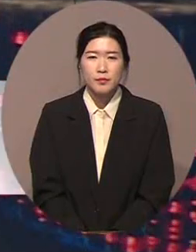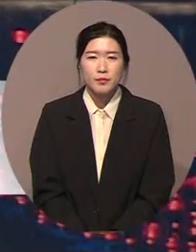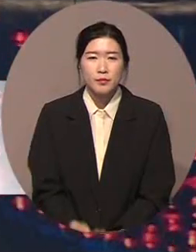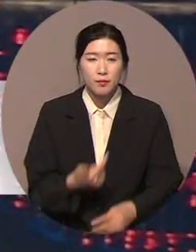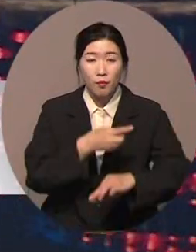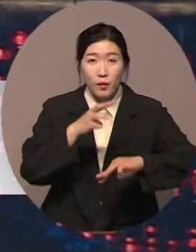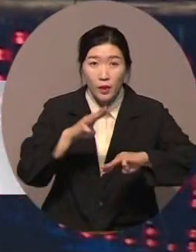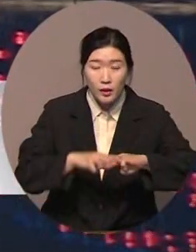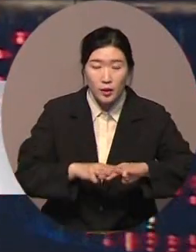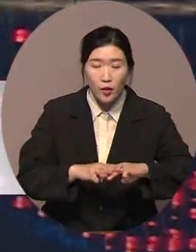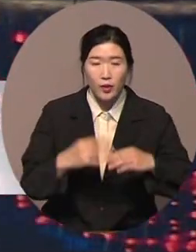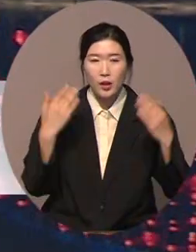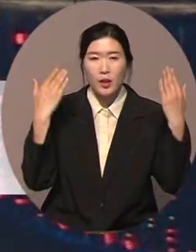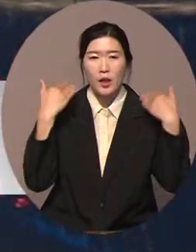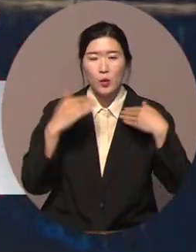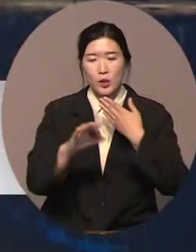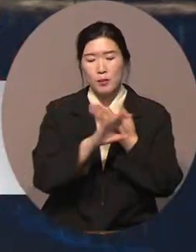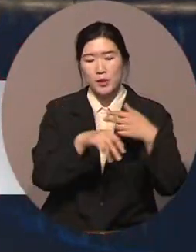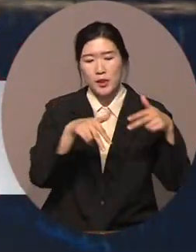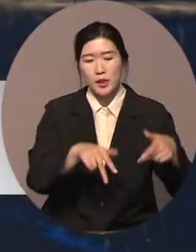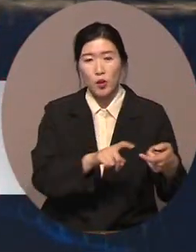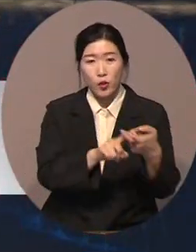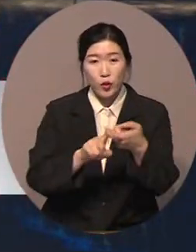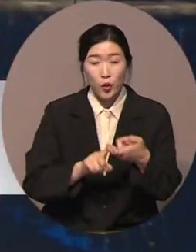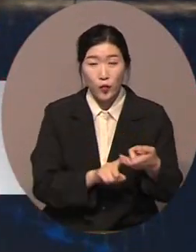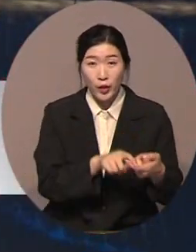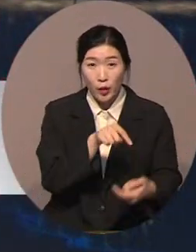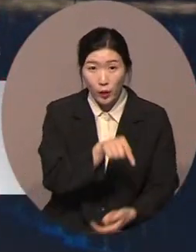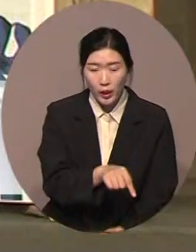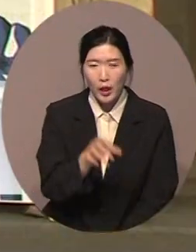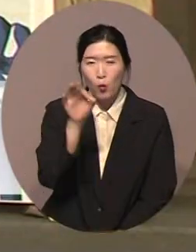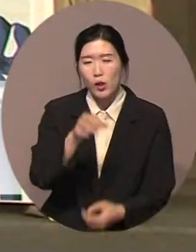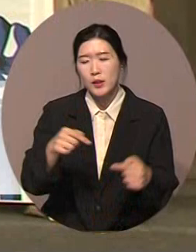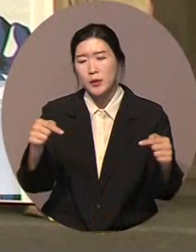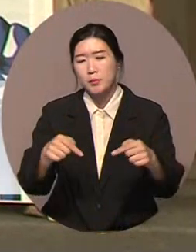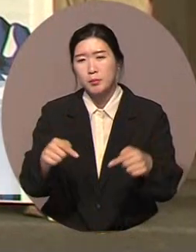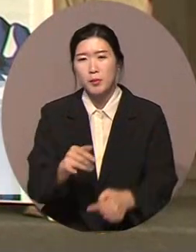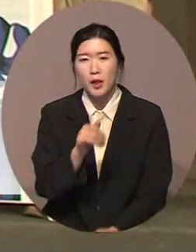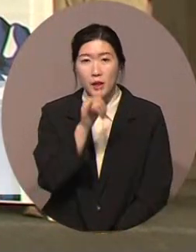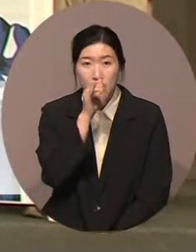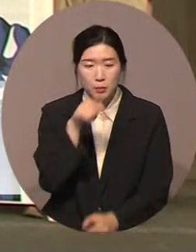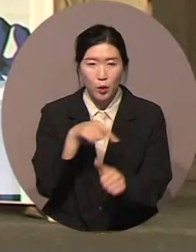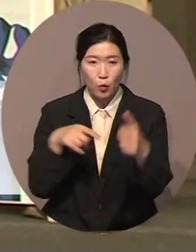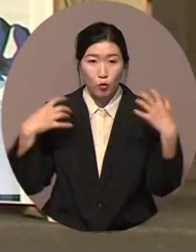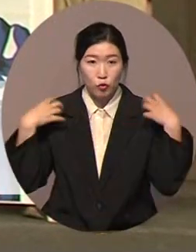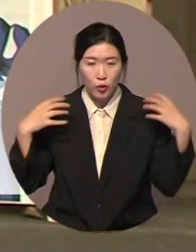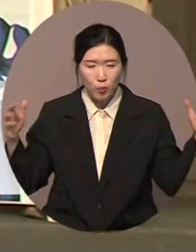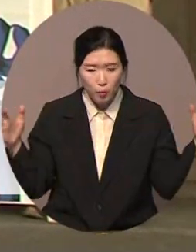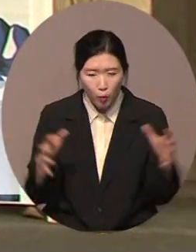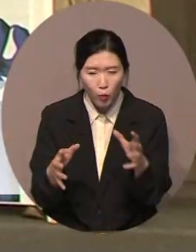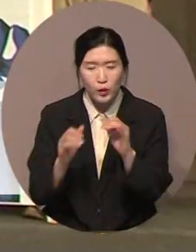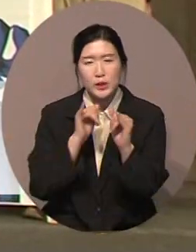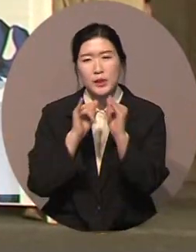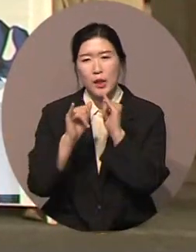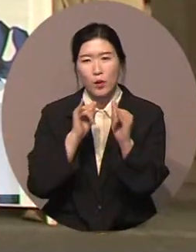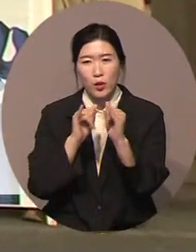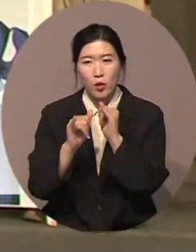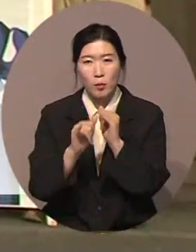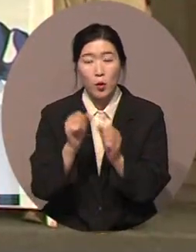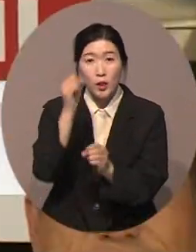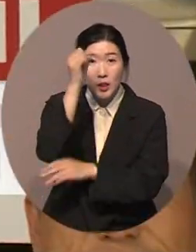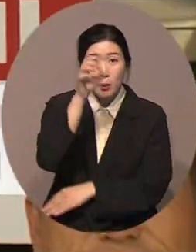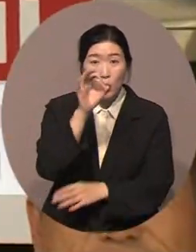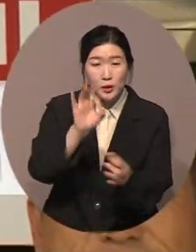대전 학교 비정규직 연대회가 집단 임금 교섭에 들어가면서 오늘 교육청 앞에서 기자회견을 열고